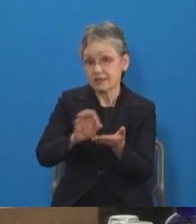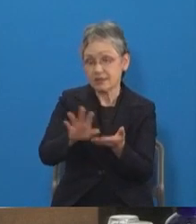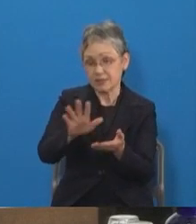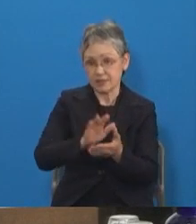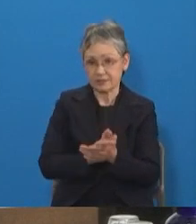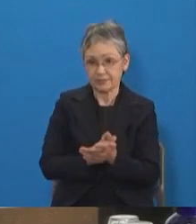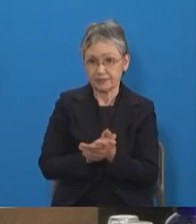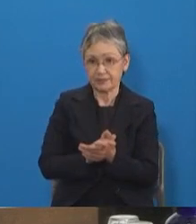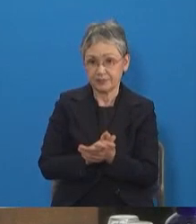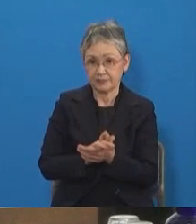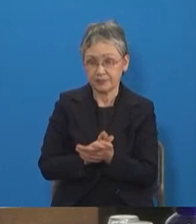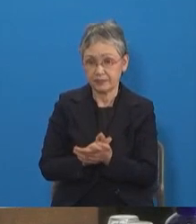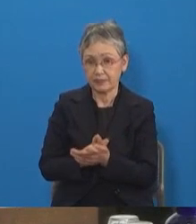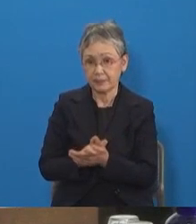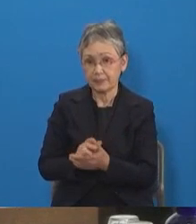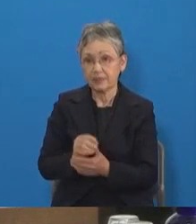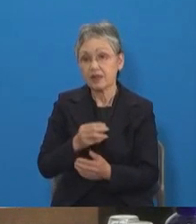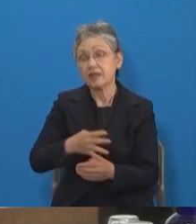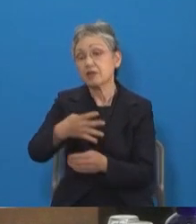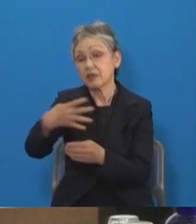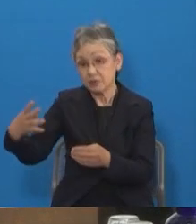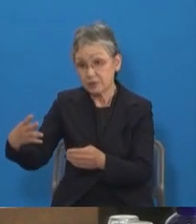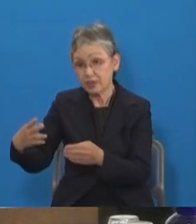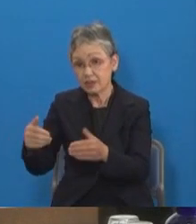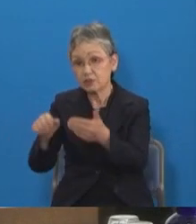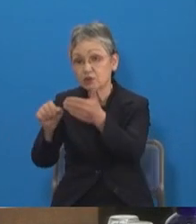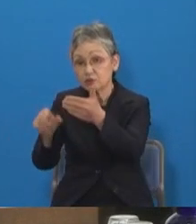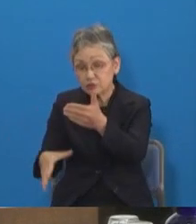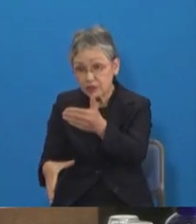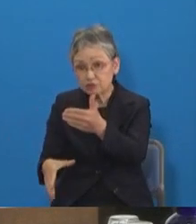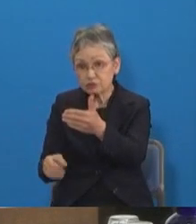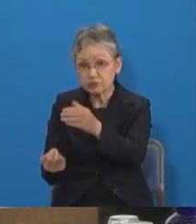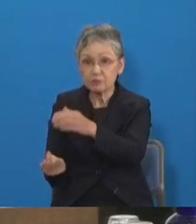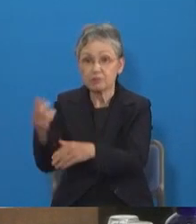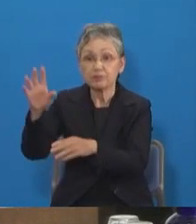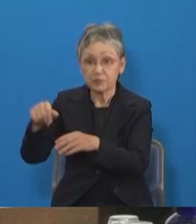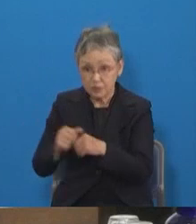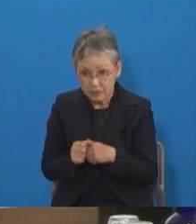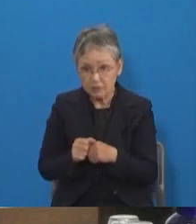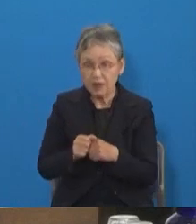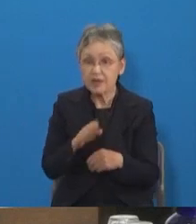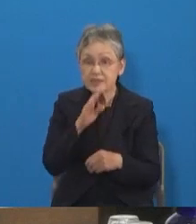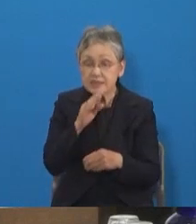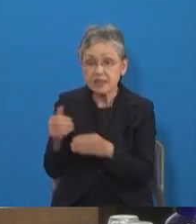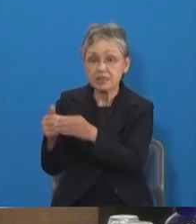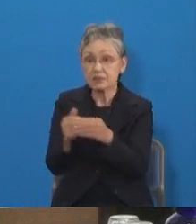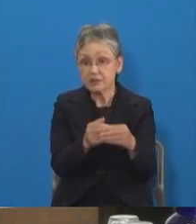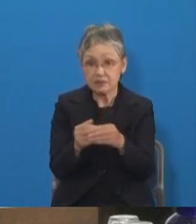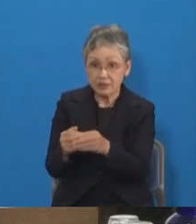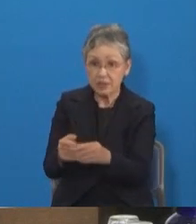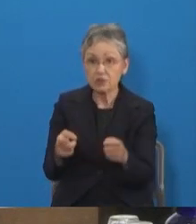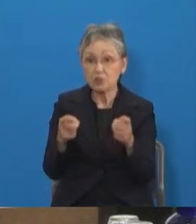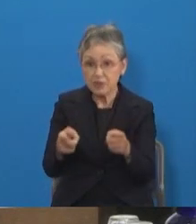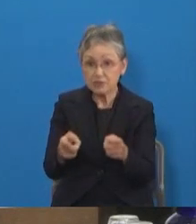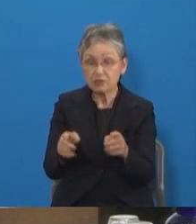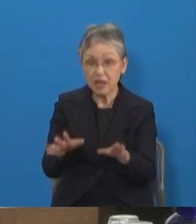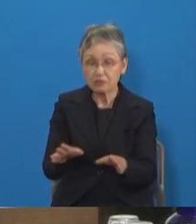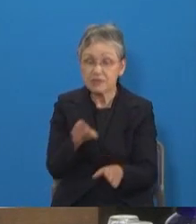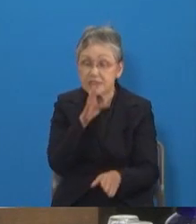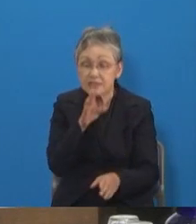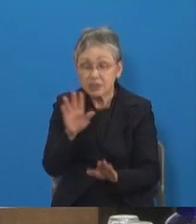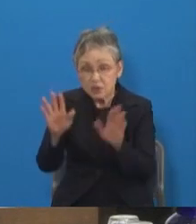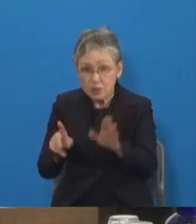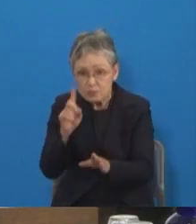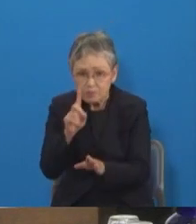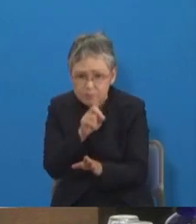月の事件が起きた際には、送迎用バスを所有するすべての保育施設への実地調査を行い、各施設の対応状況を